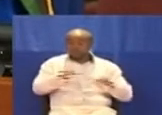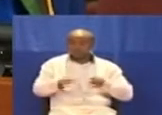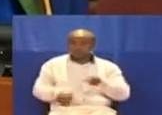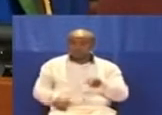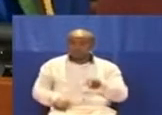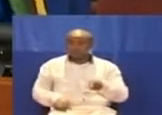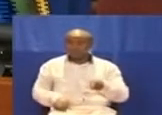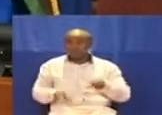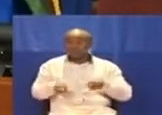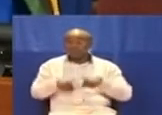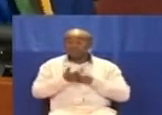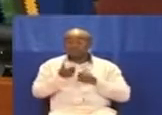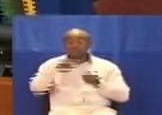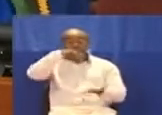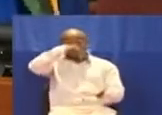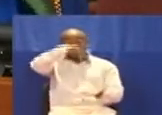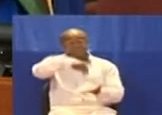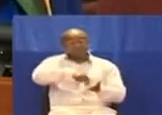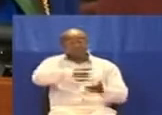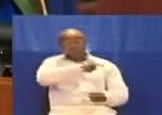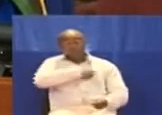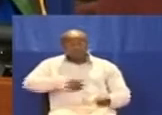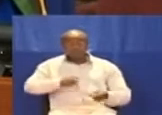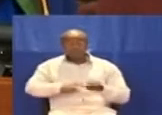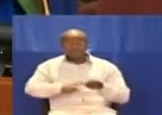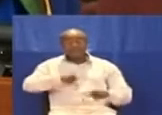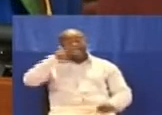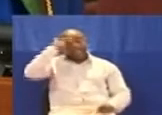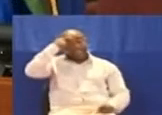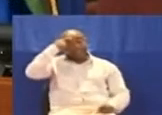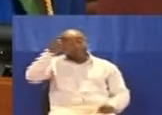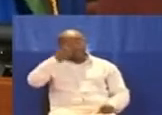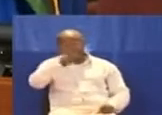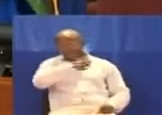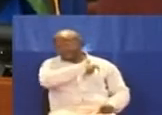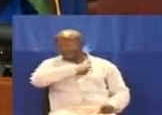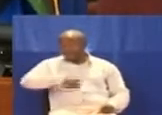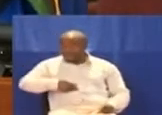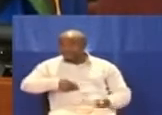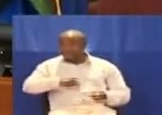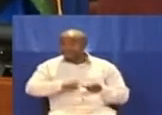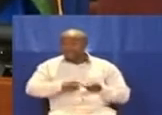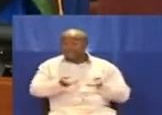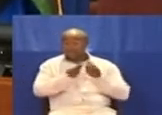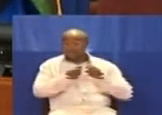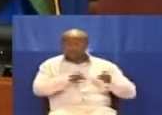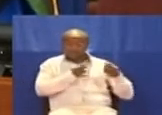Lakini msimamo wake, imani yake, utiaji moyo wake,